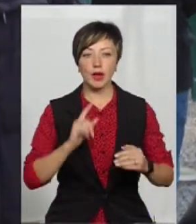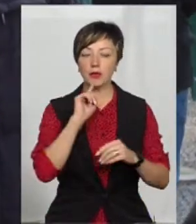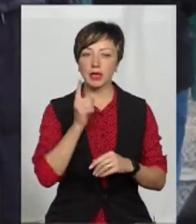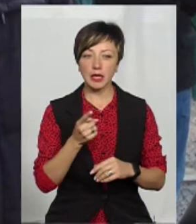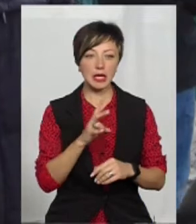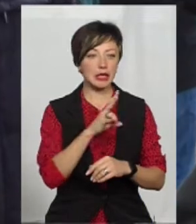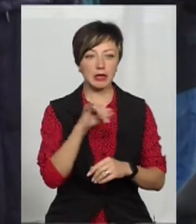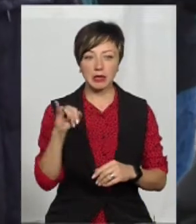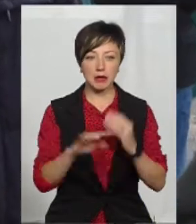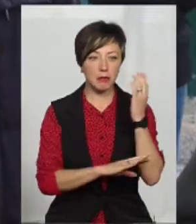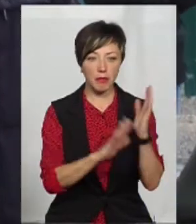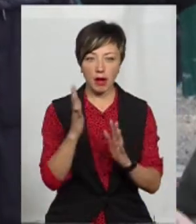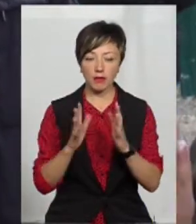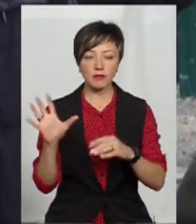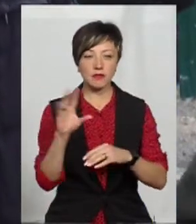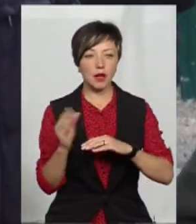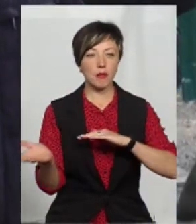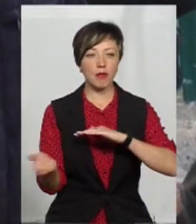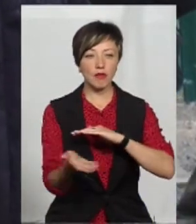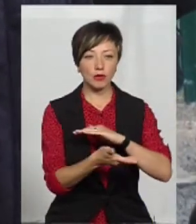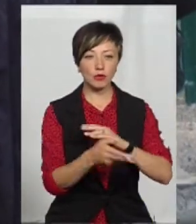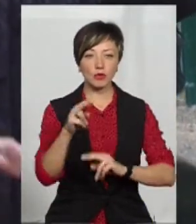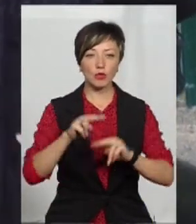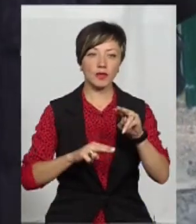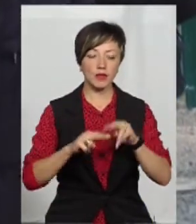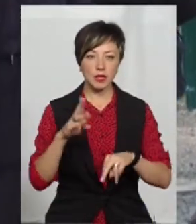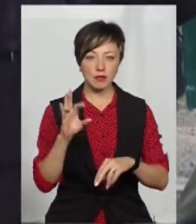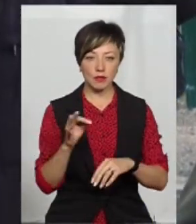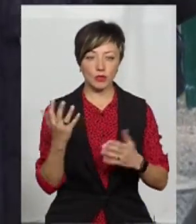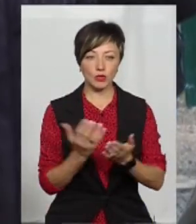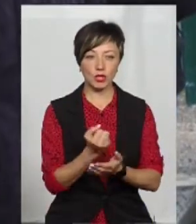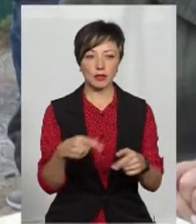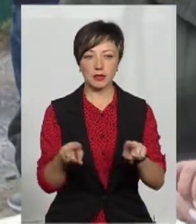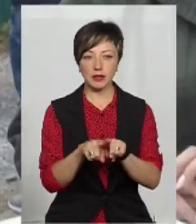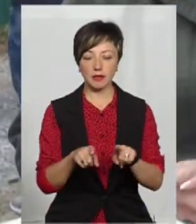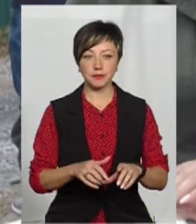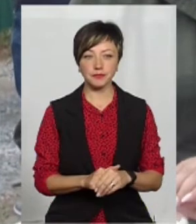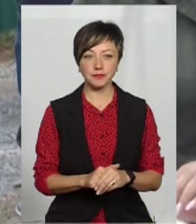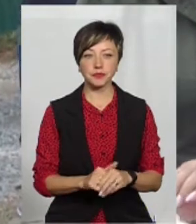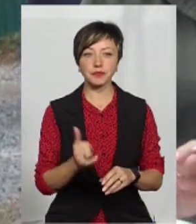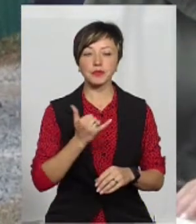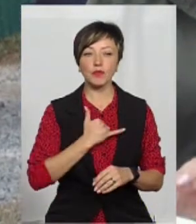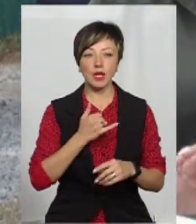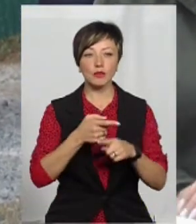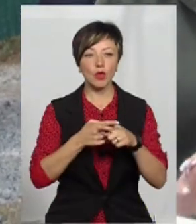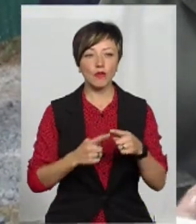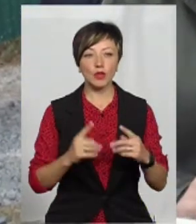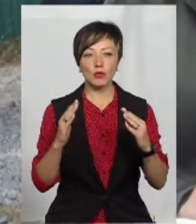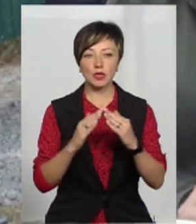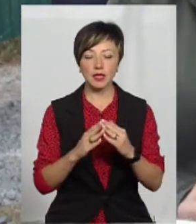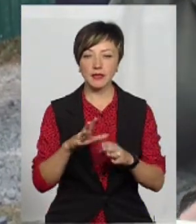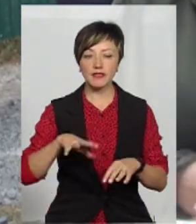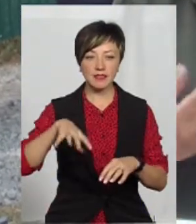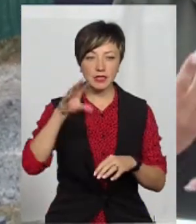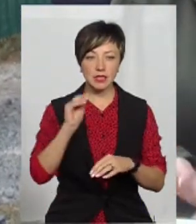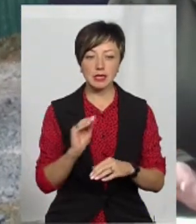ні парку, все повирубували, і стройка. Виходить отак. В нас половина будинку, всі з